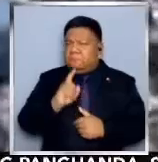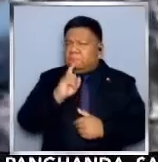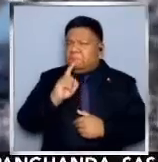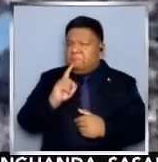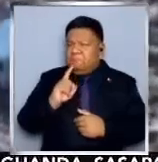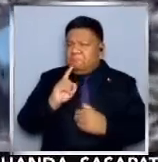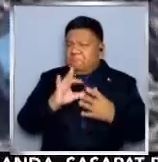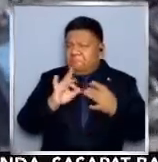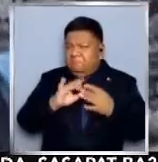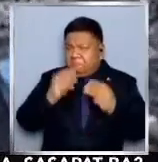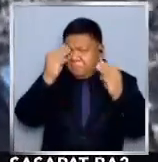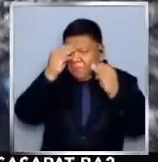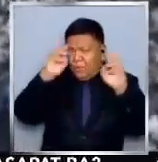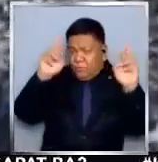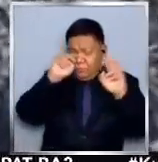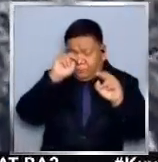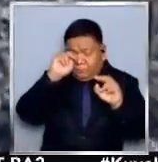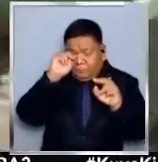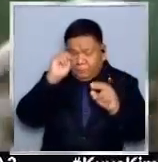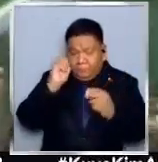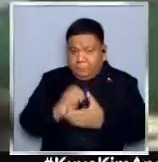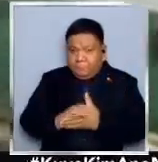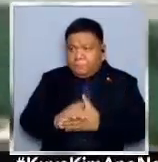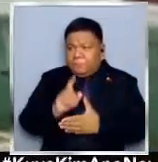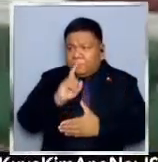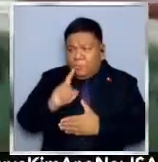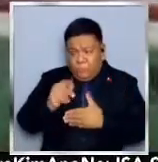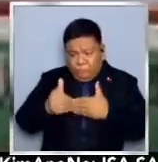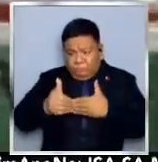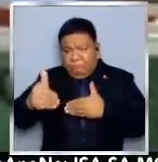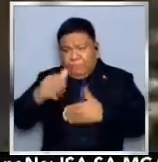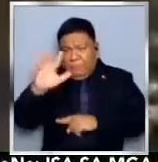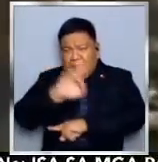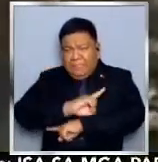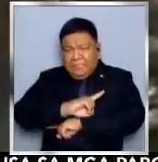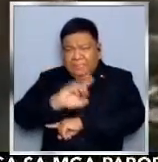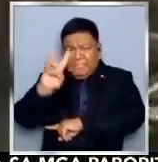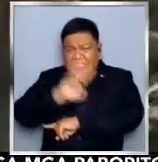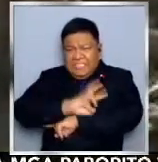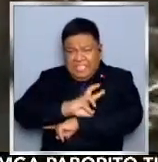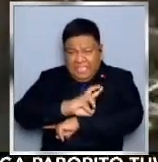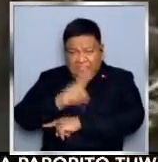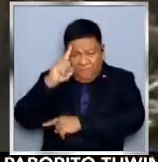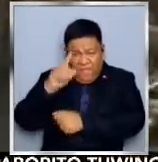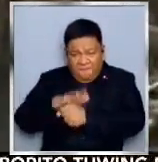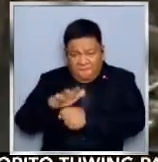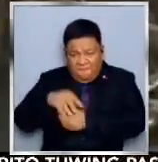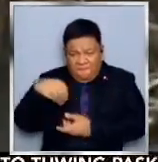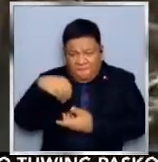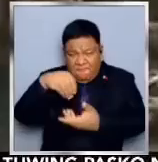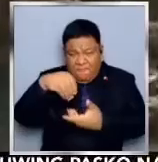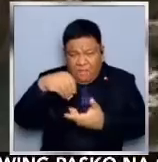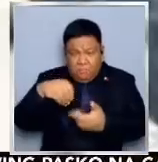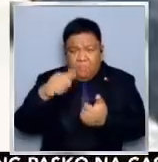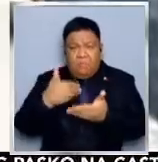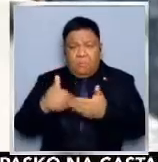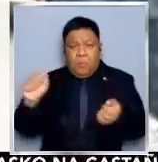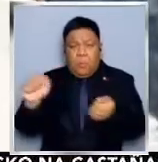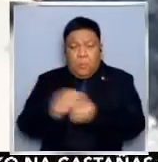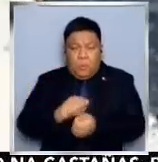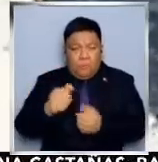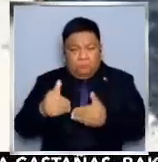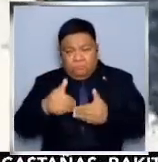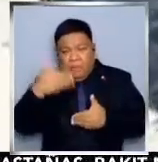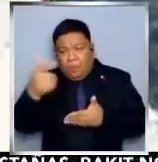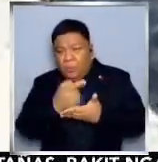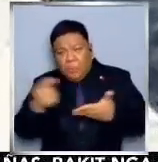Limasawa, pang 5 to 6 days lang yung natanggap nilang ayuda ngayon. So sa mga sa susunod na linggo, hindi pa nila alam kung saan sila